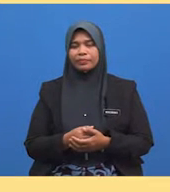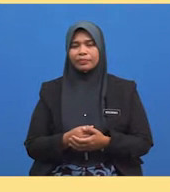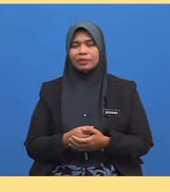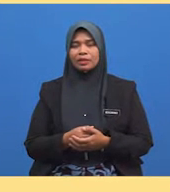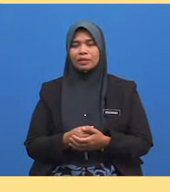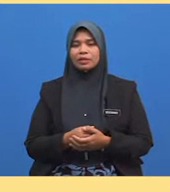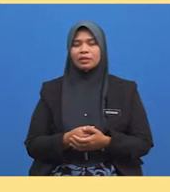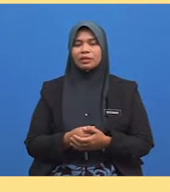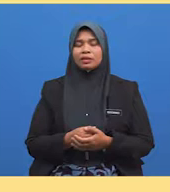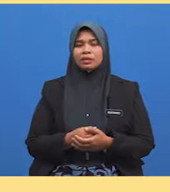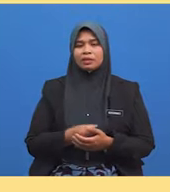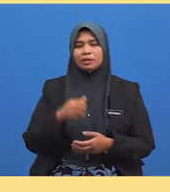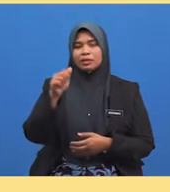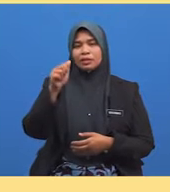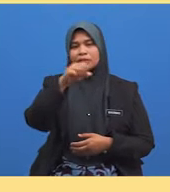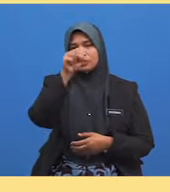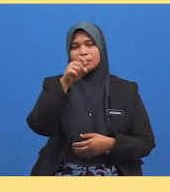Untuk seolah melintang, B.